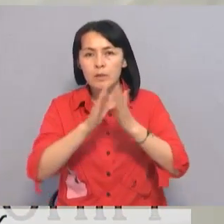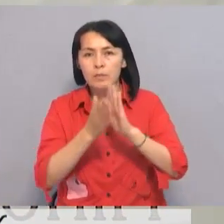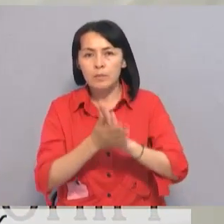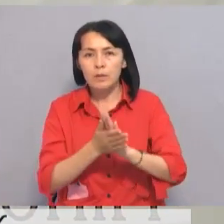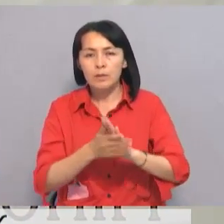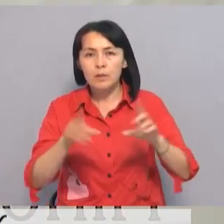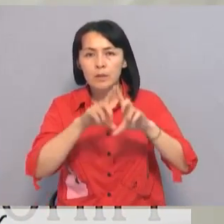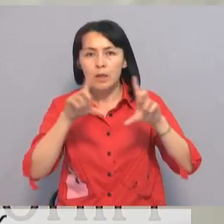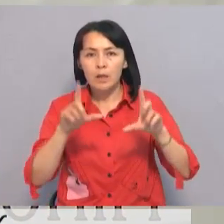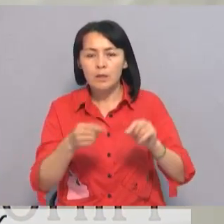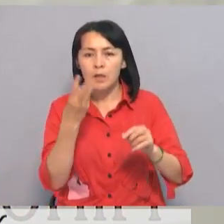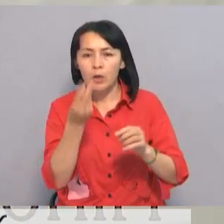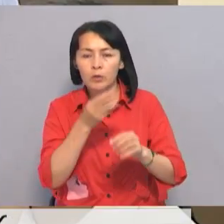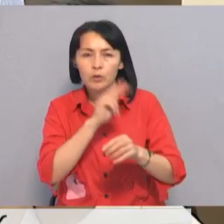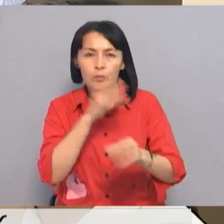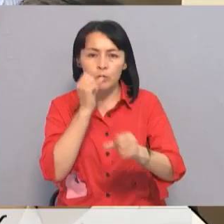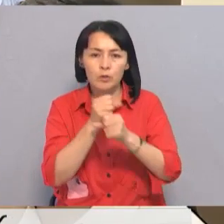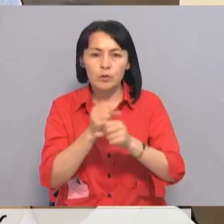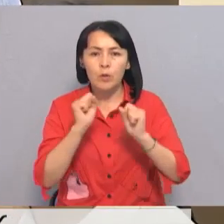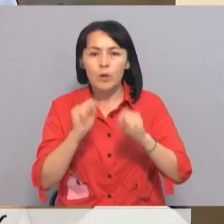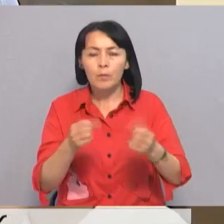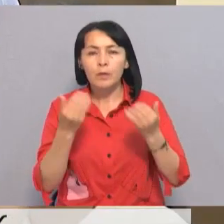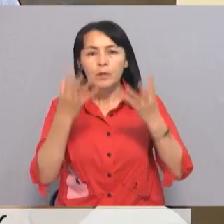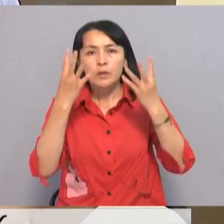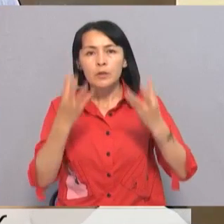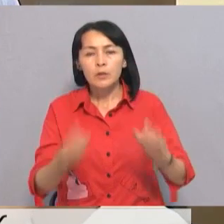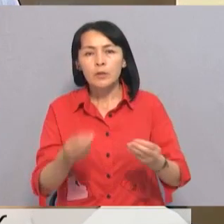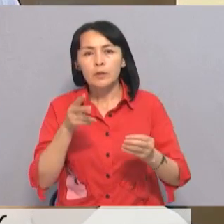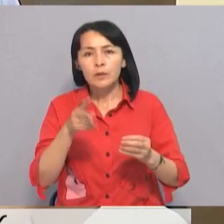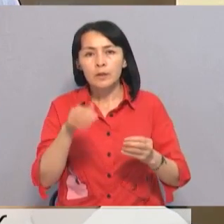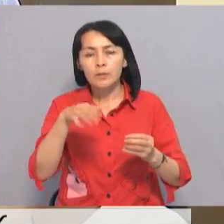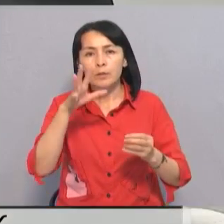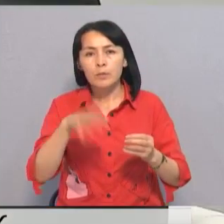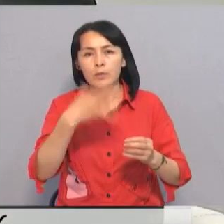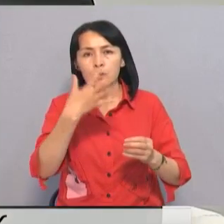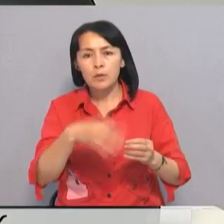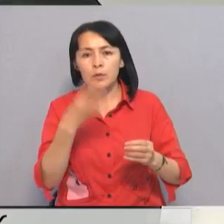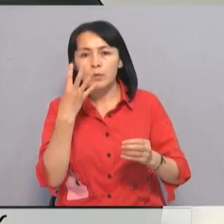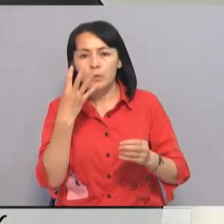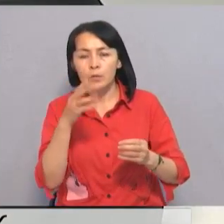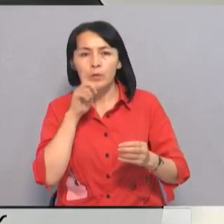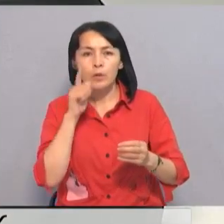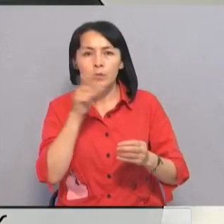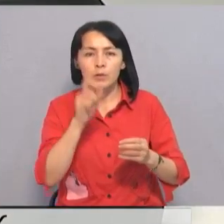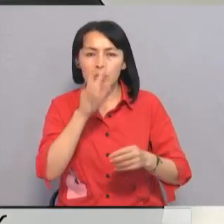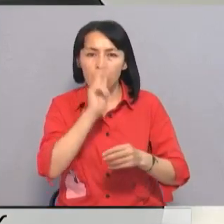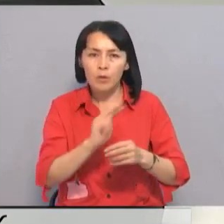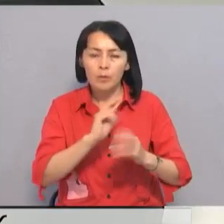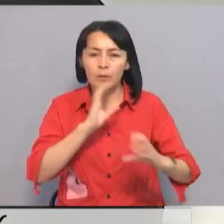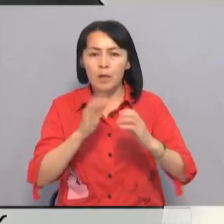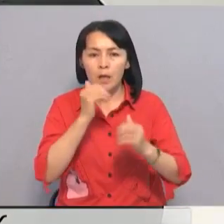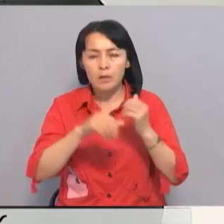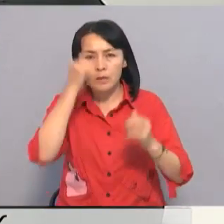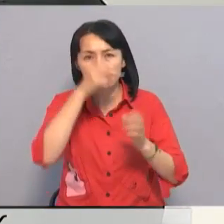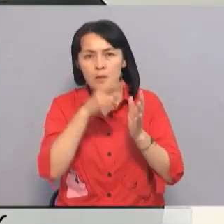отырған нысандарда ақылы түрде жұмыс істей алады. Қазіргі уақытта 2554 студент білім алып жатқан оқу ордасы жыл